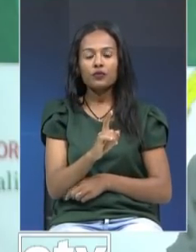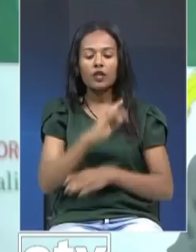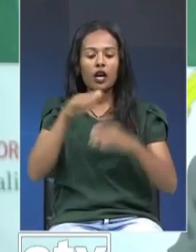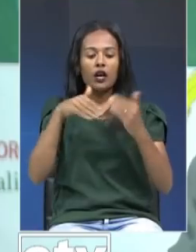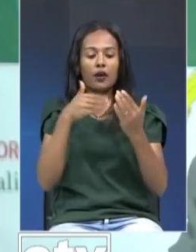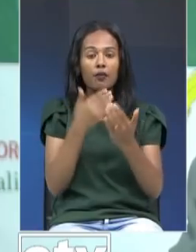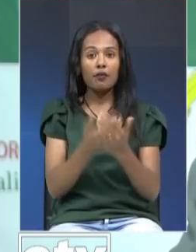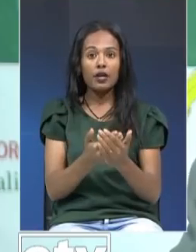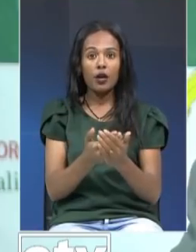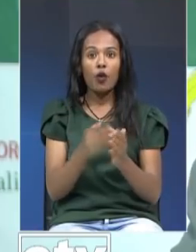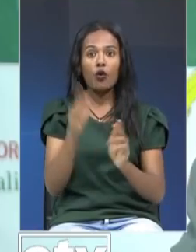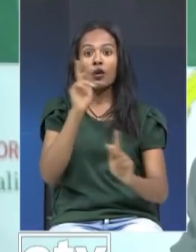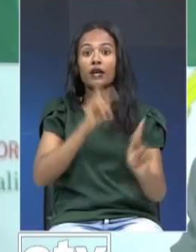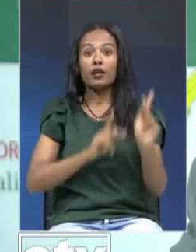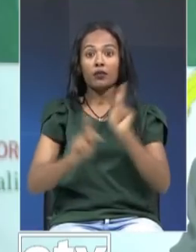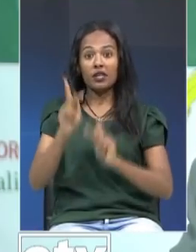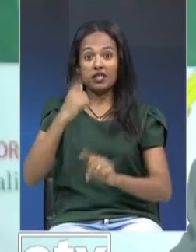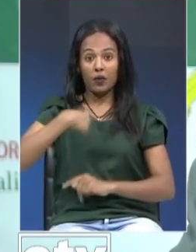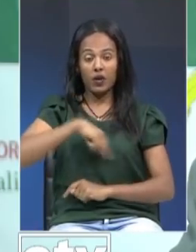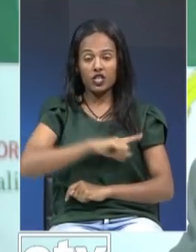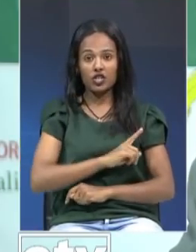መላው ህብረተሰባችን